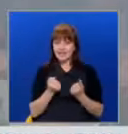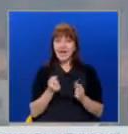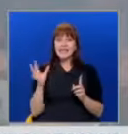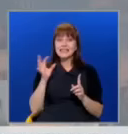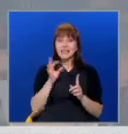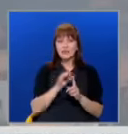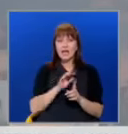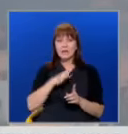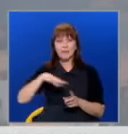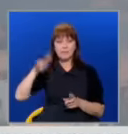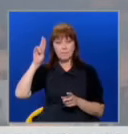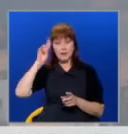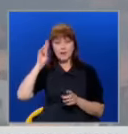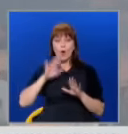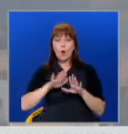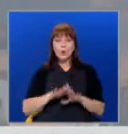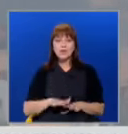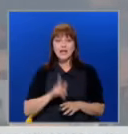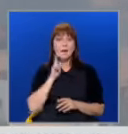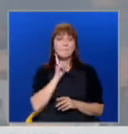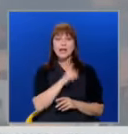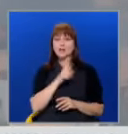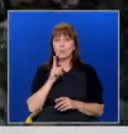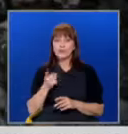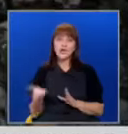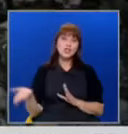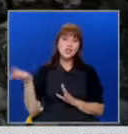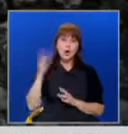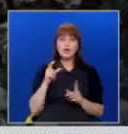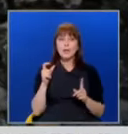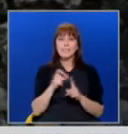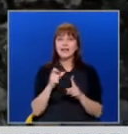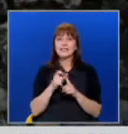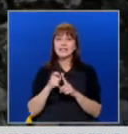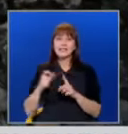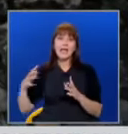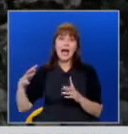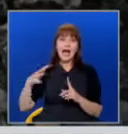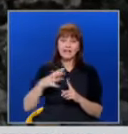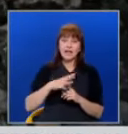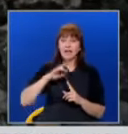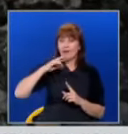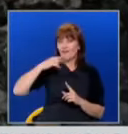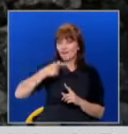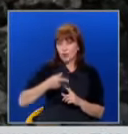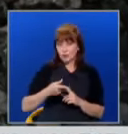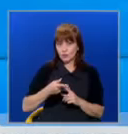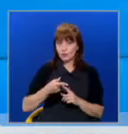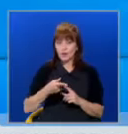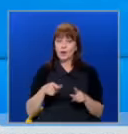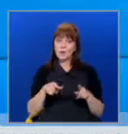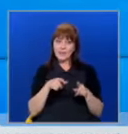почти изпълнена. Остават обаче предупрежденията за още палестински атаки в отговор на операцията в Джанин.